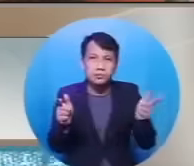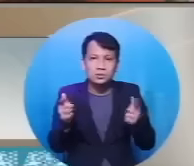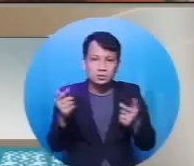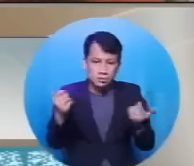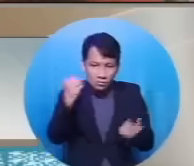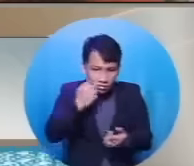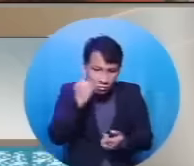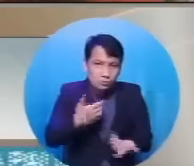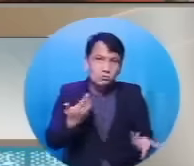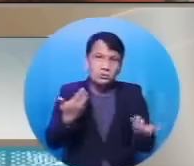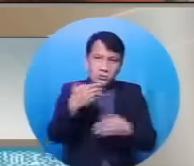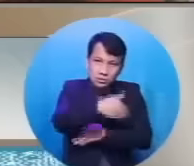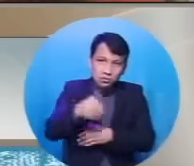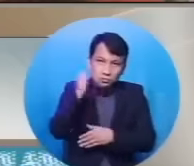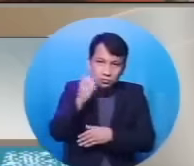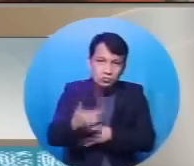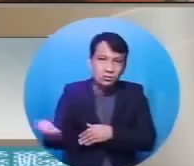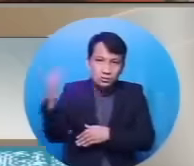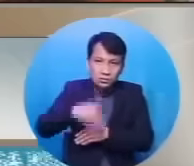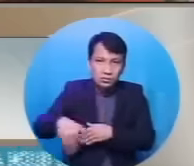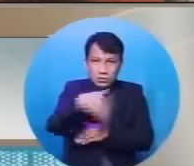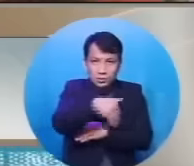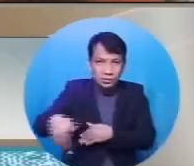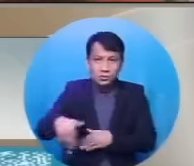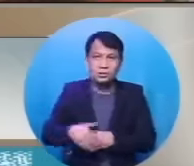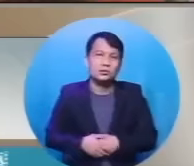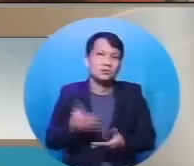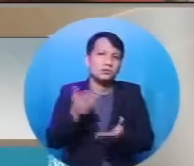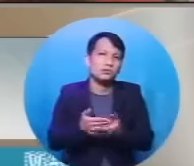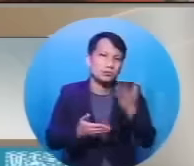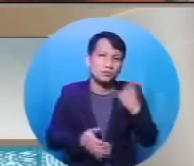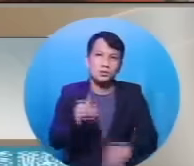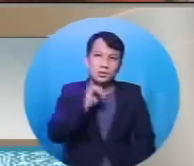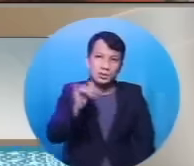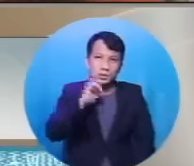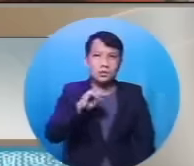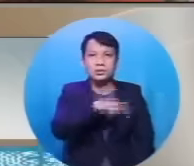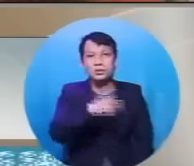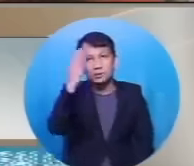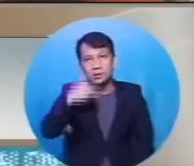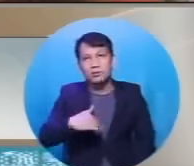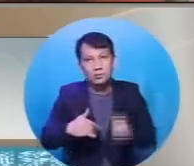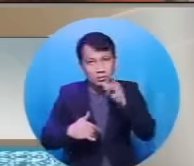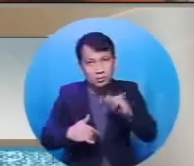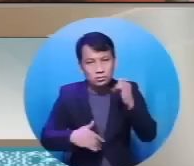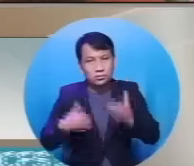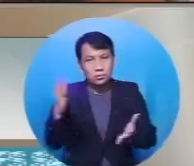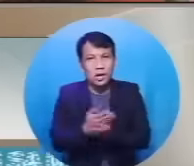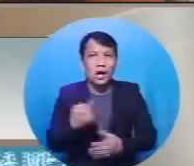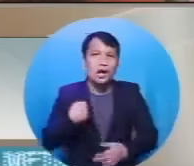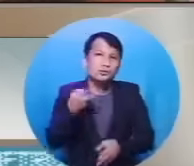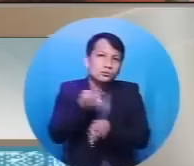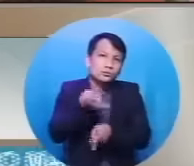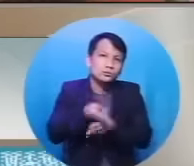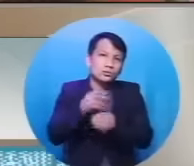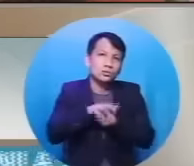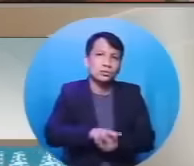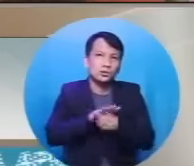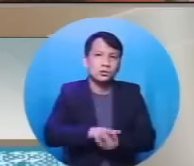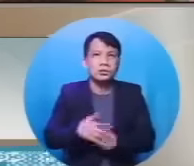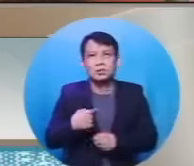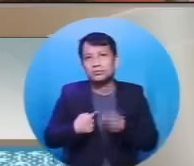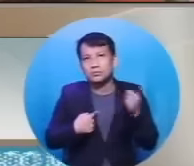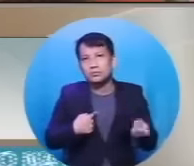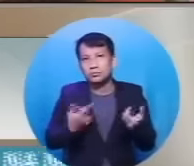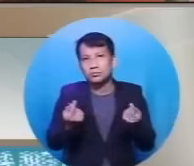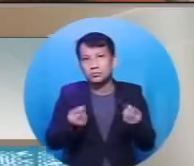nag-aaway araw-araw gabi-gabi dahil sa inom niya po hindi po siya mapigilan naospital nga po yan e dahil lang sa inom eh Ako nagbabantay kahit Stress na stress ako sa kanya